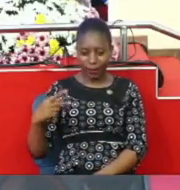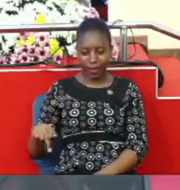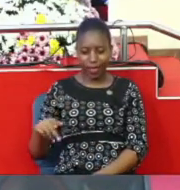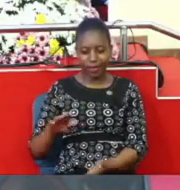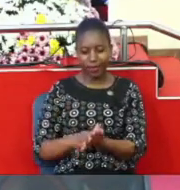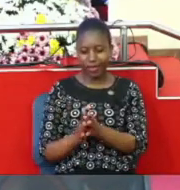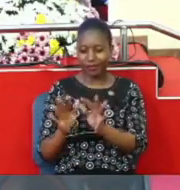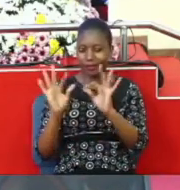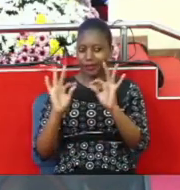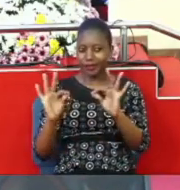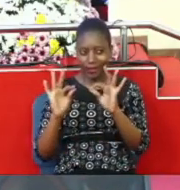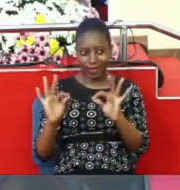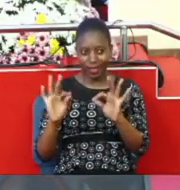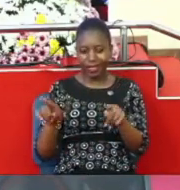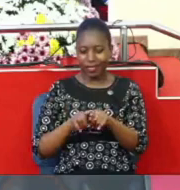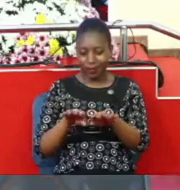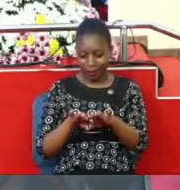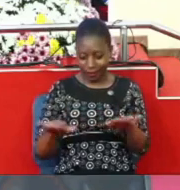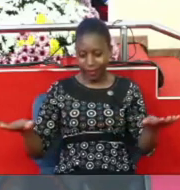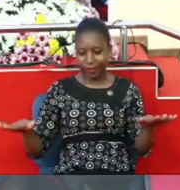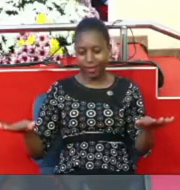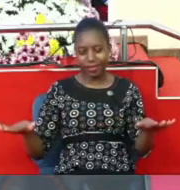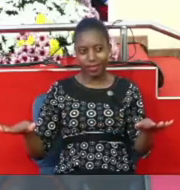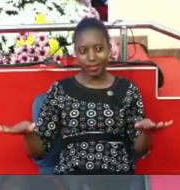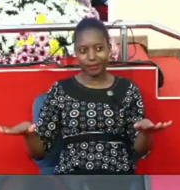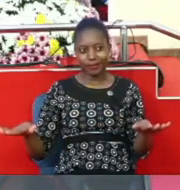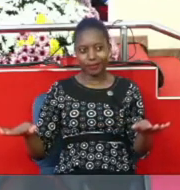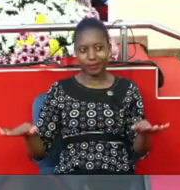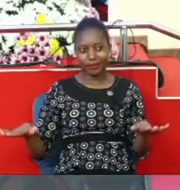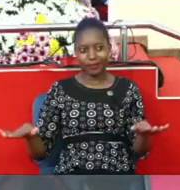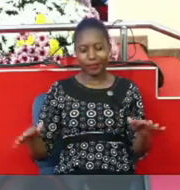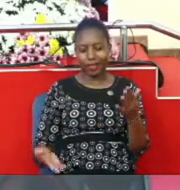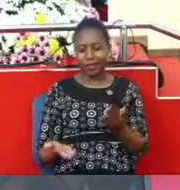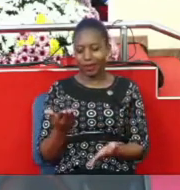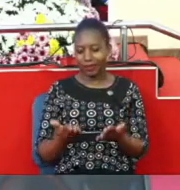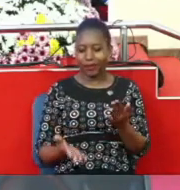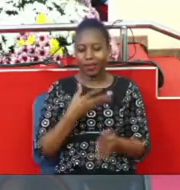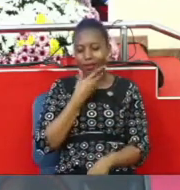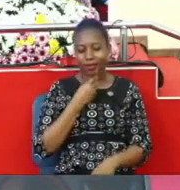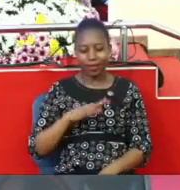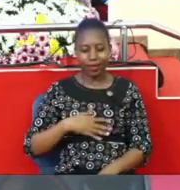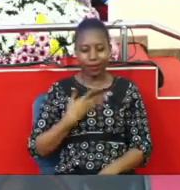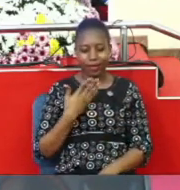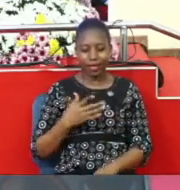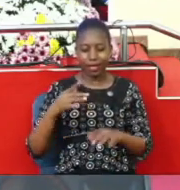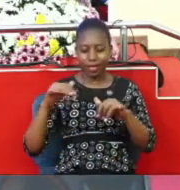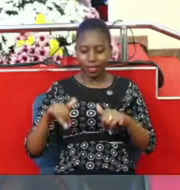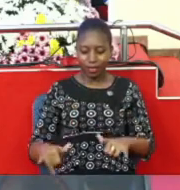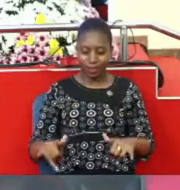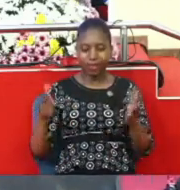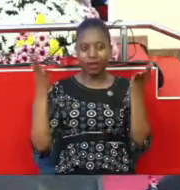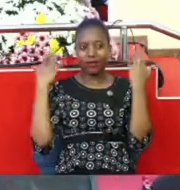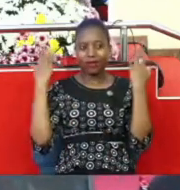permanent. Na chenye unaandika ni cha kudumu. May he live forever. Naishi milele. Pastor Francis. Mchungaji. He would